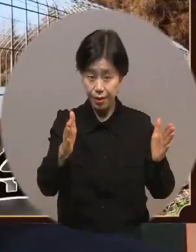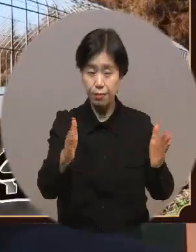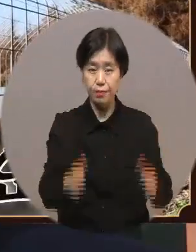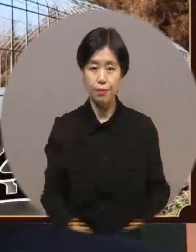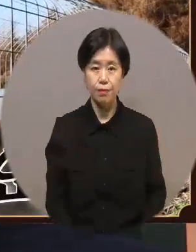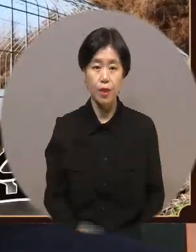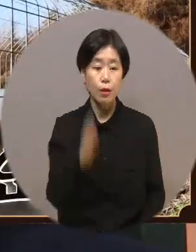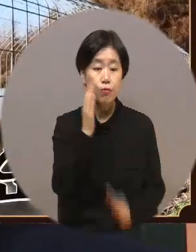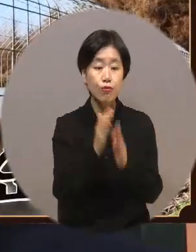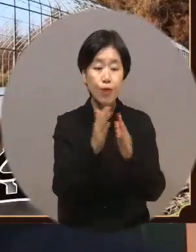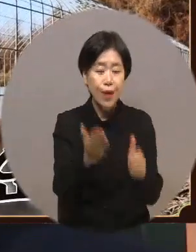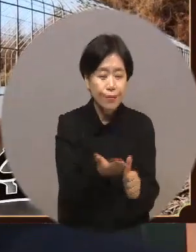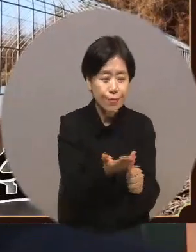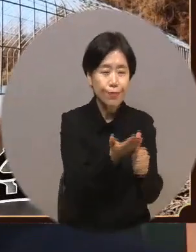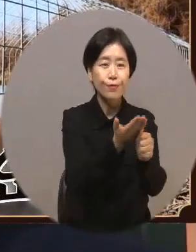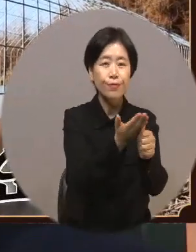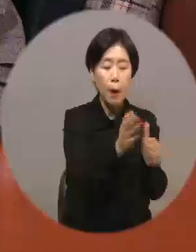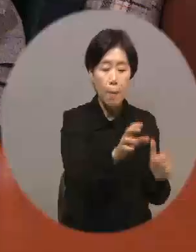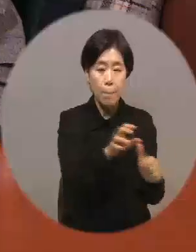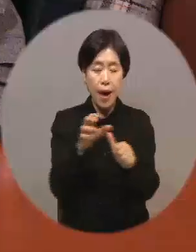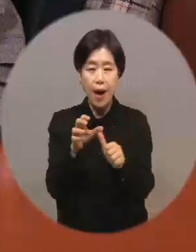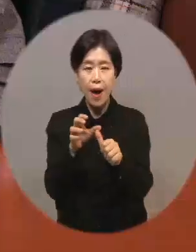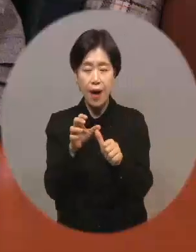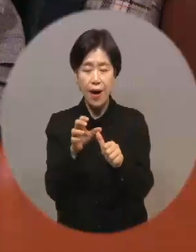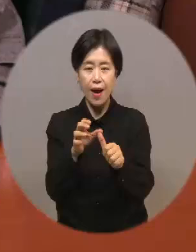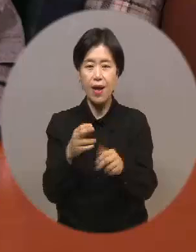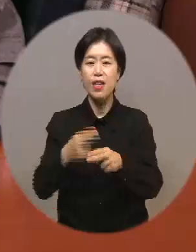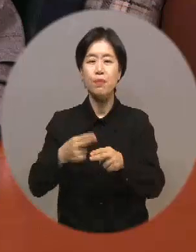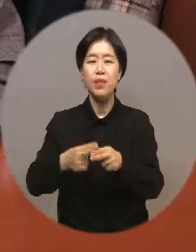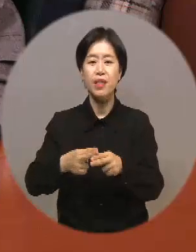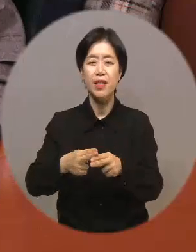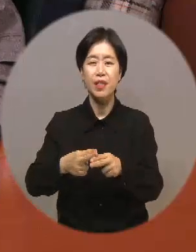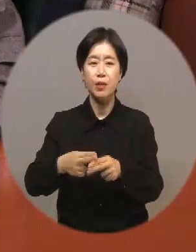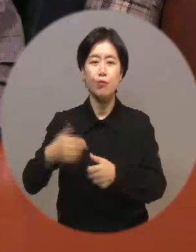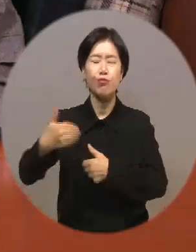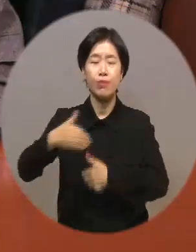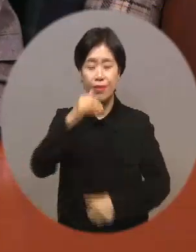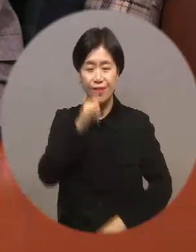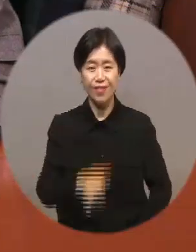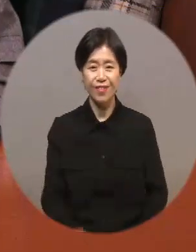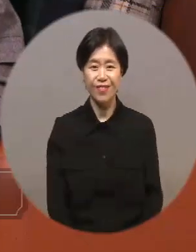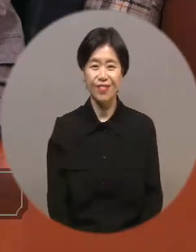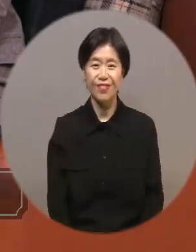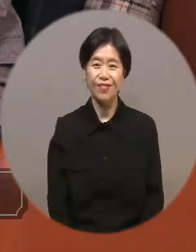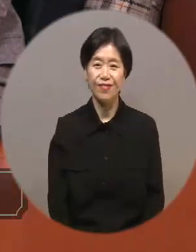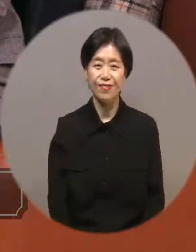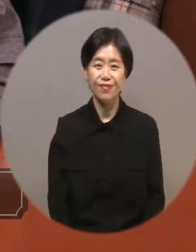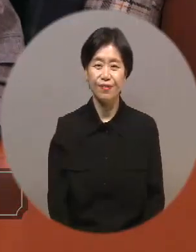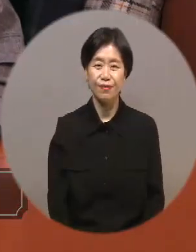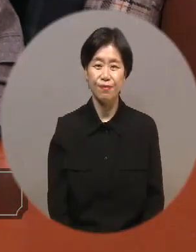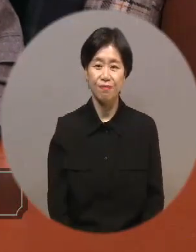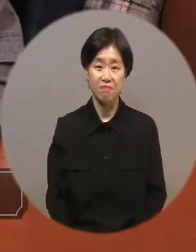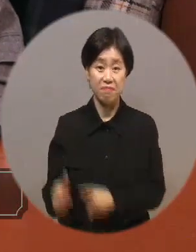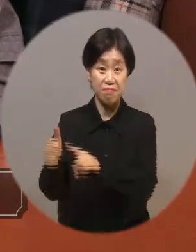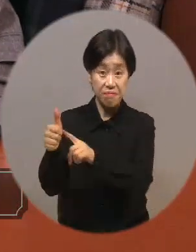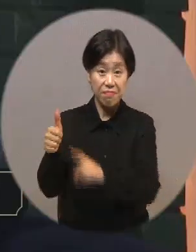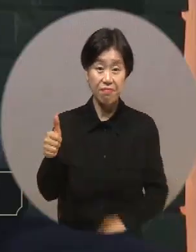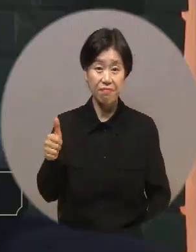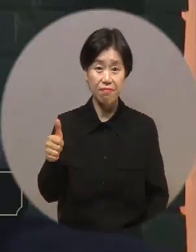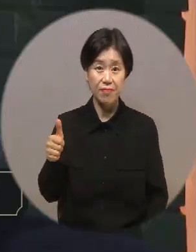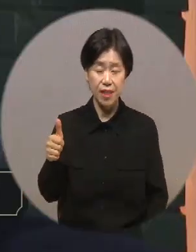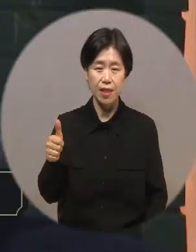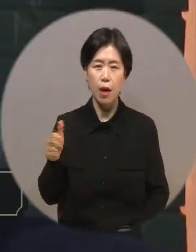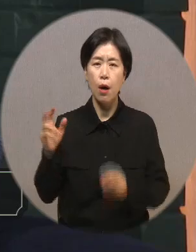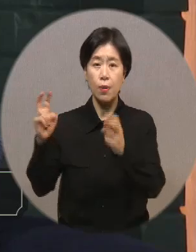저보고 음식을 만들어 달래요. 그래서 자기가 만들지. 그러니까는 저희 아이가 이제 회사를 다니면서 출장이